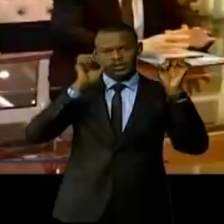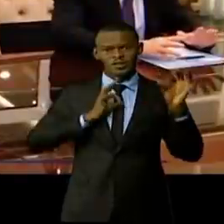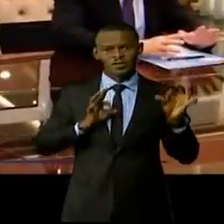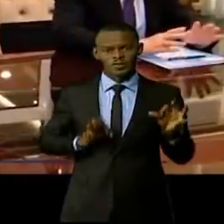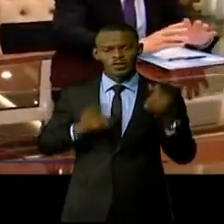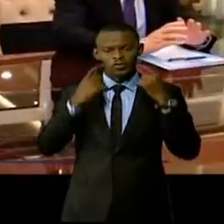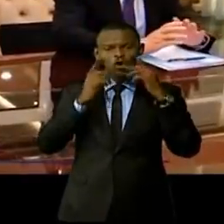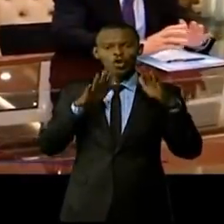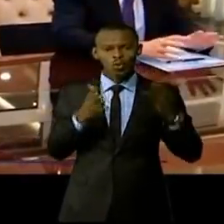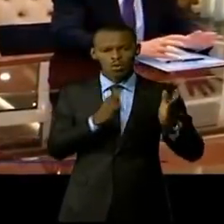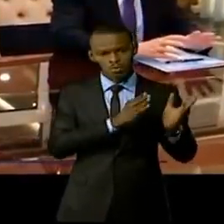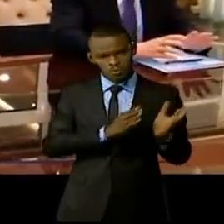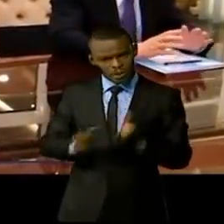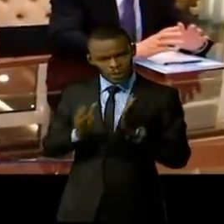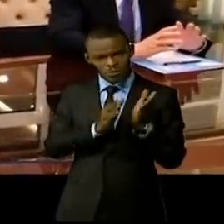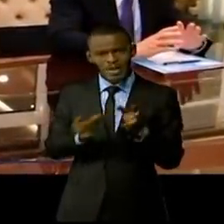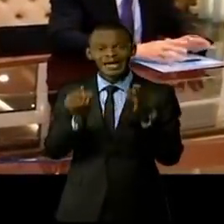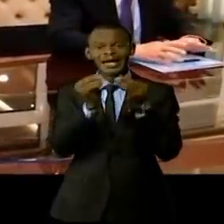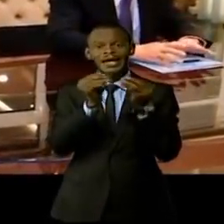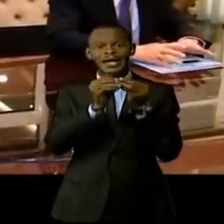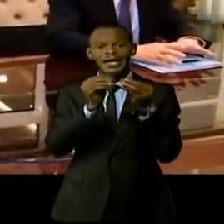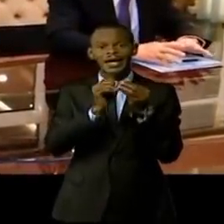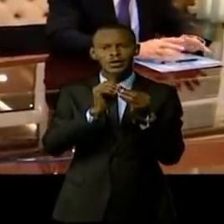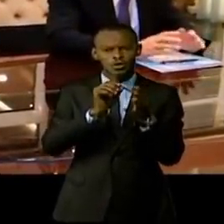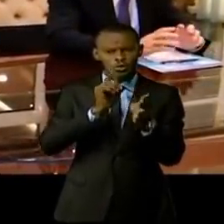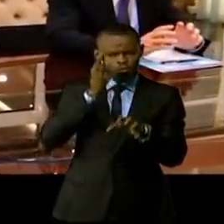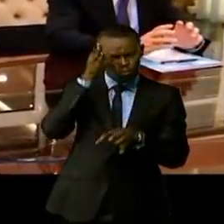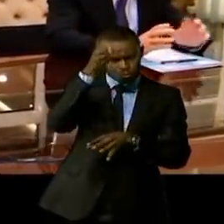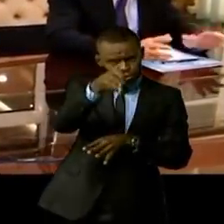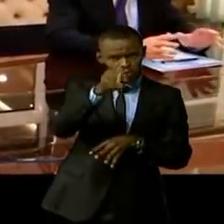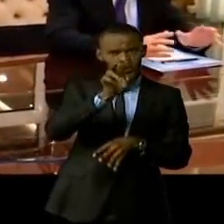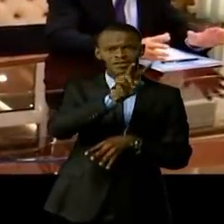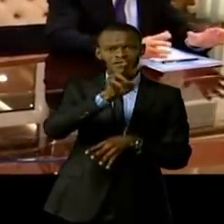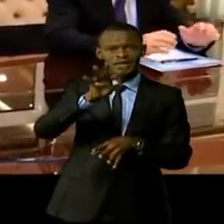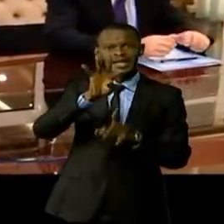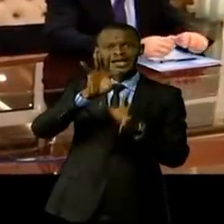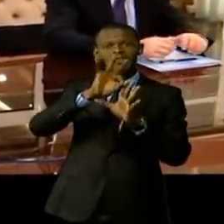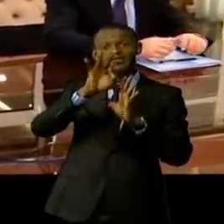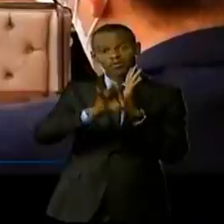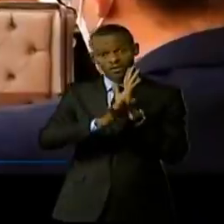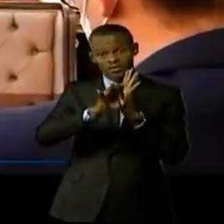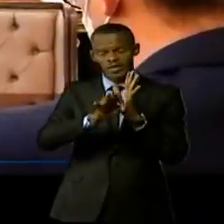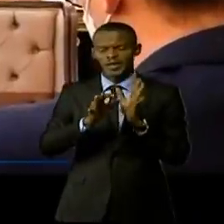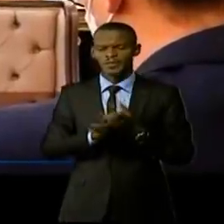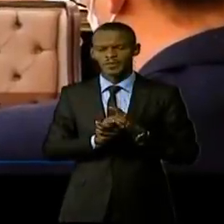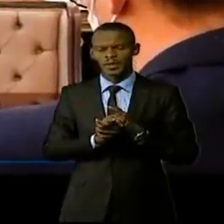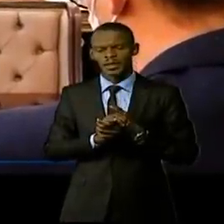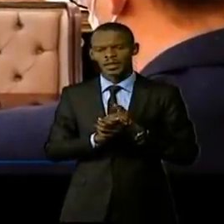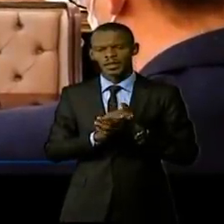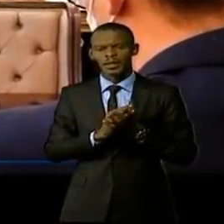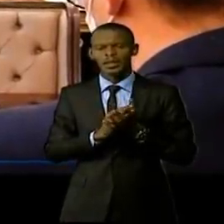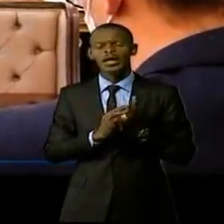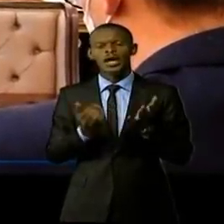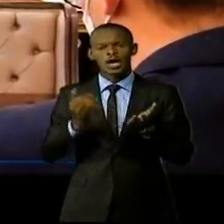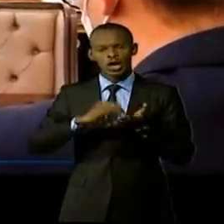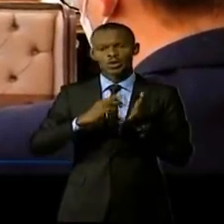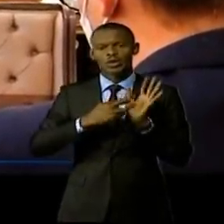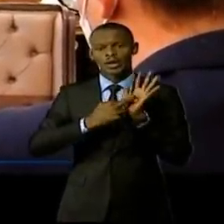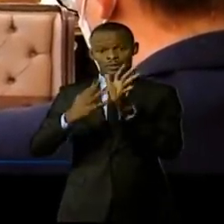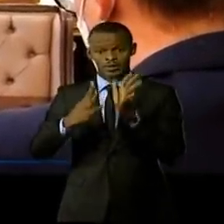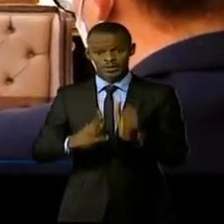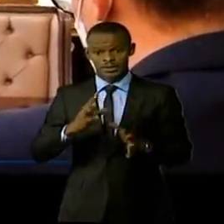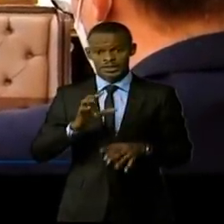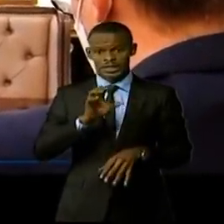le préparatif de cette rencontre. D'entrée de jeu, l'envoyé spécial du secrétaire général Antonio Guterres a tenu